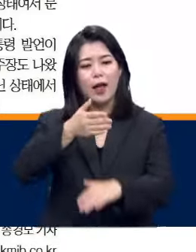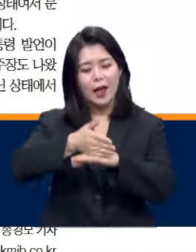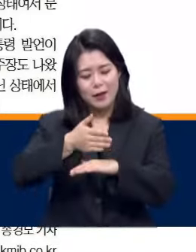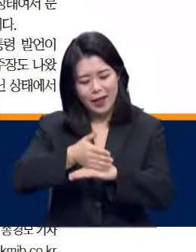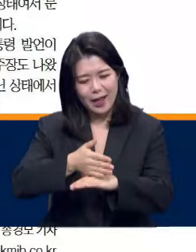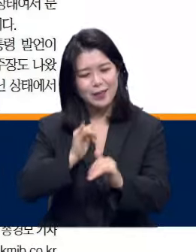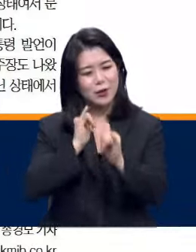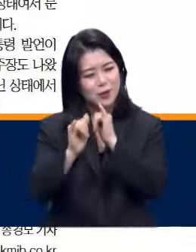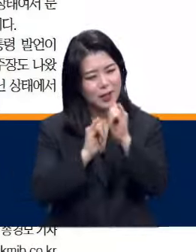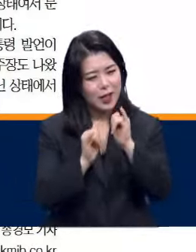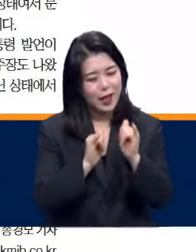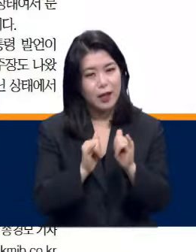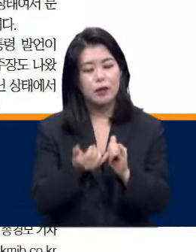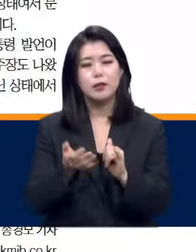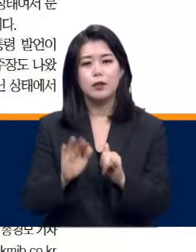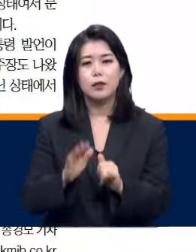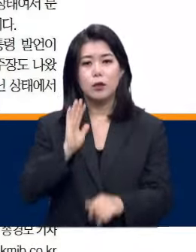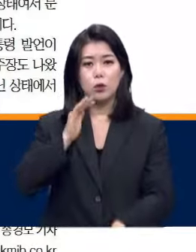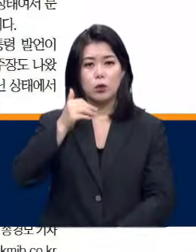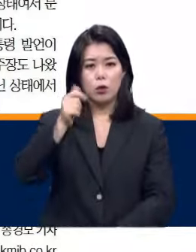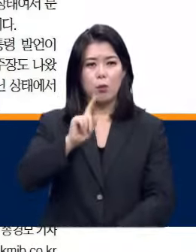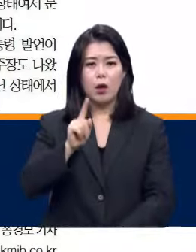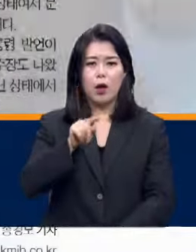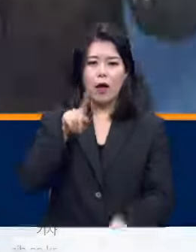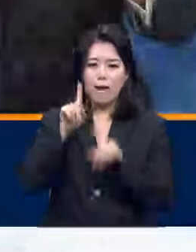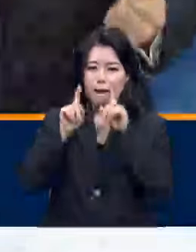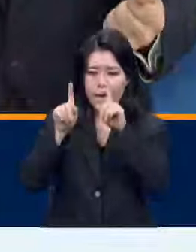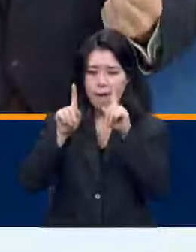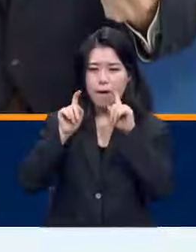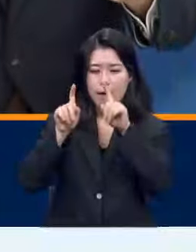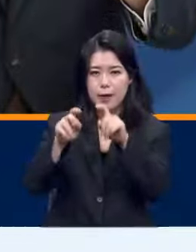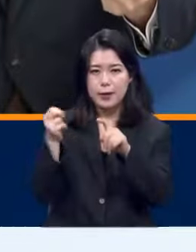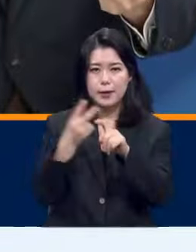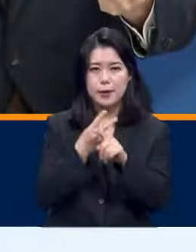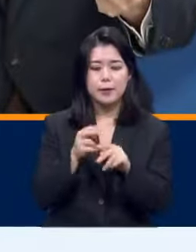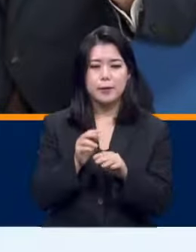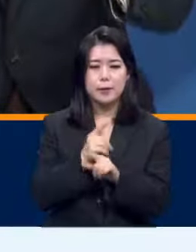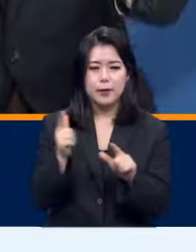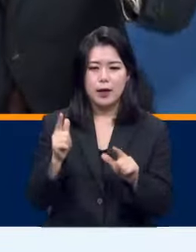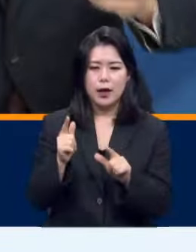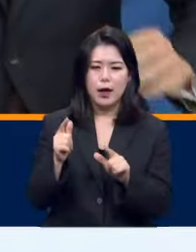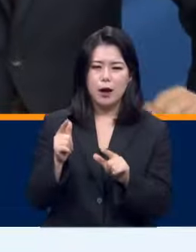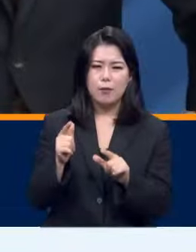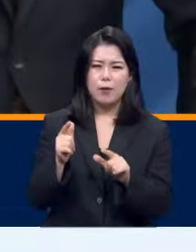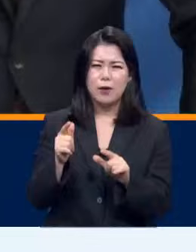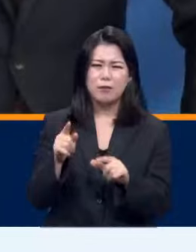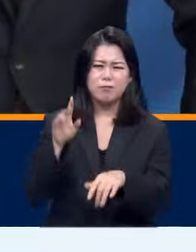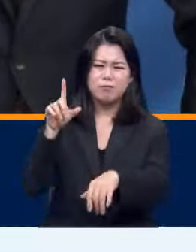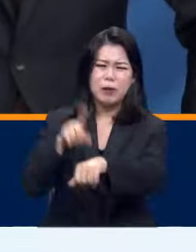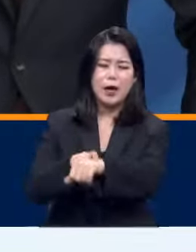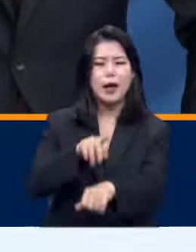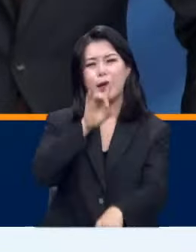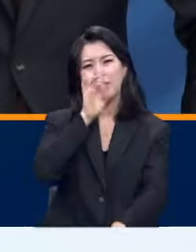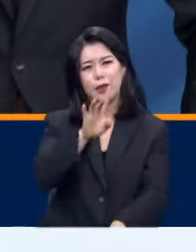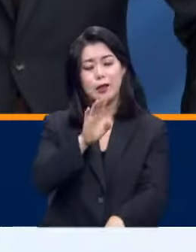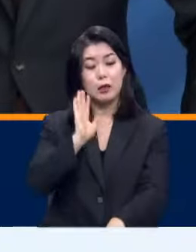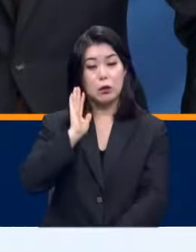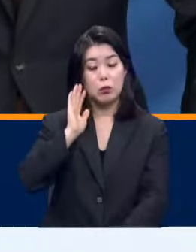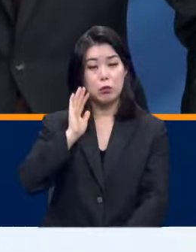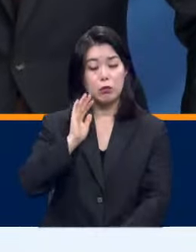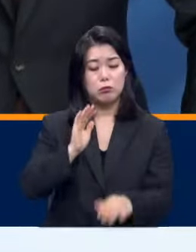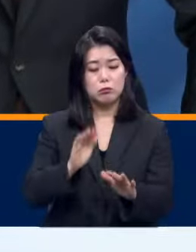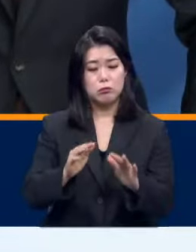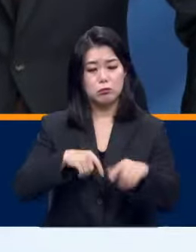되는 것인데 이런 것까지도 대통령의 흠을 잡고 음정 대정 중본